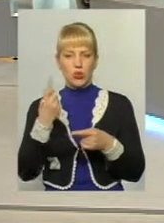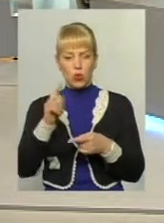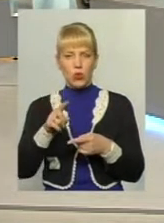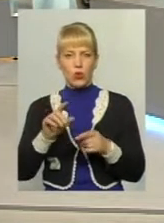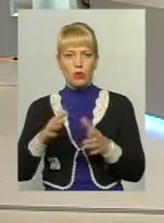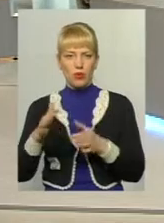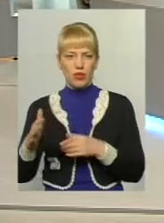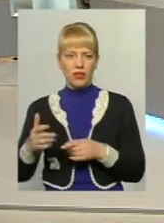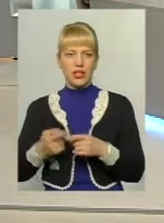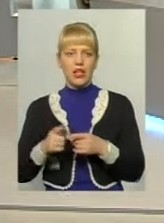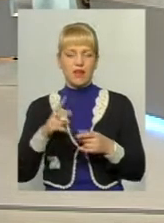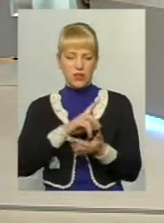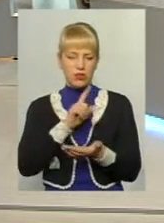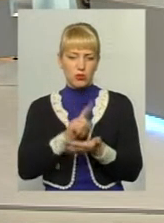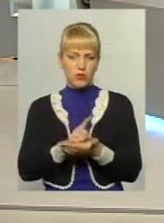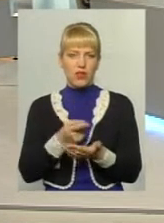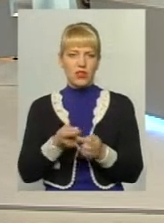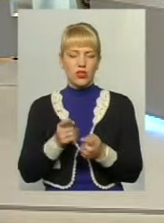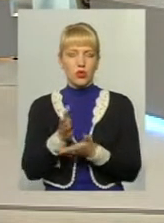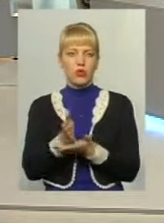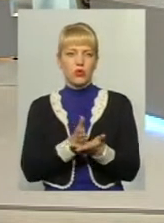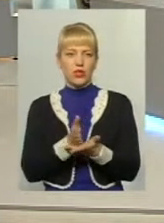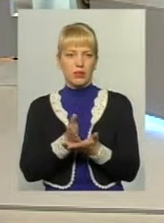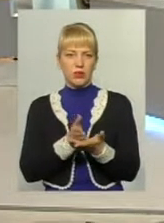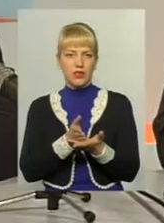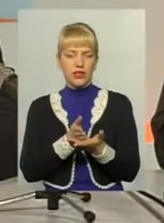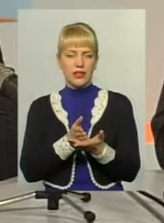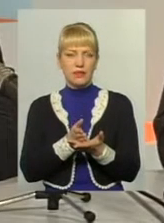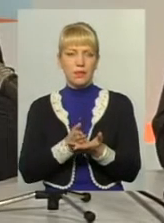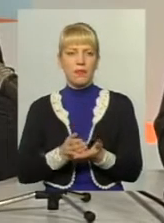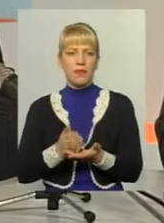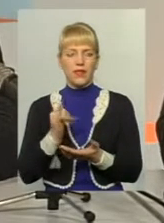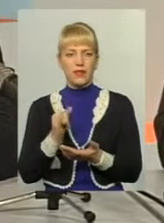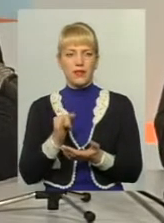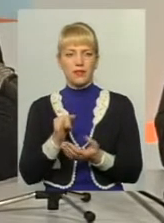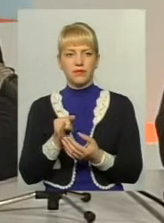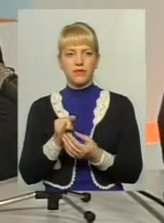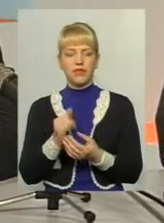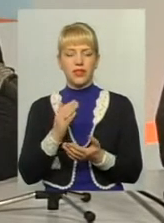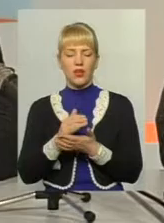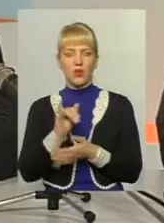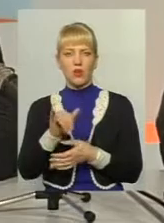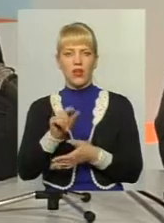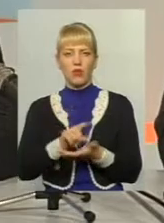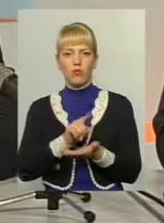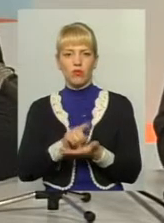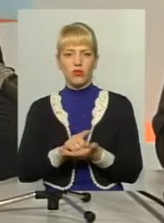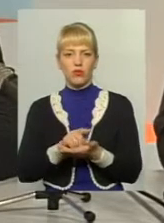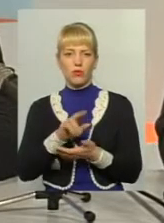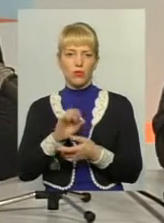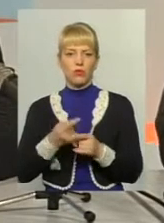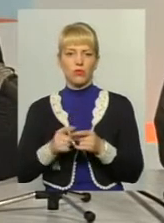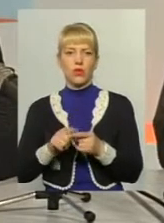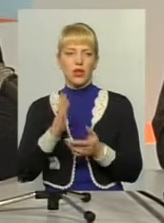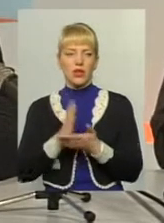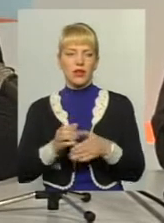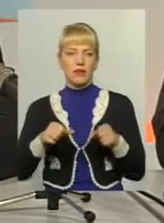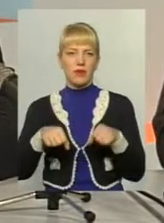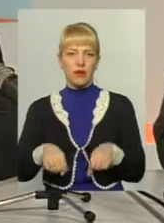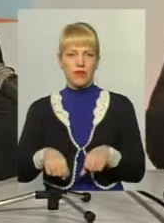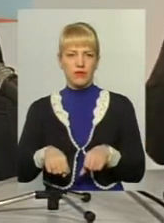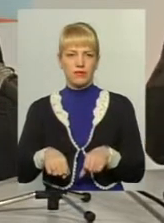хто ви такі, не буду вам платити. Зараз статутні відносини виникають з того моменту, як людина придбала